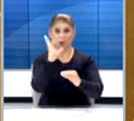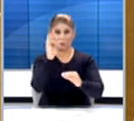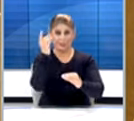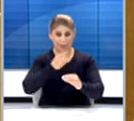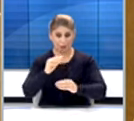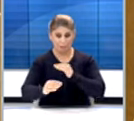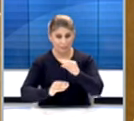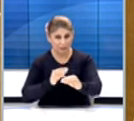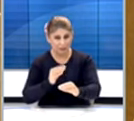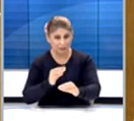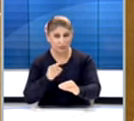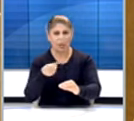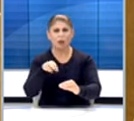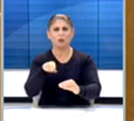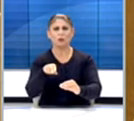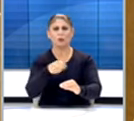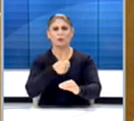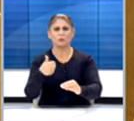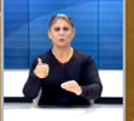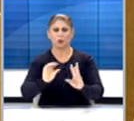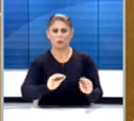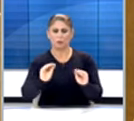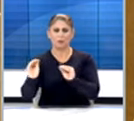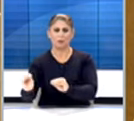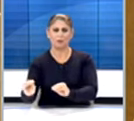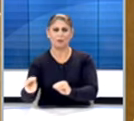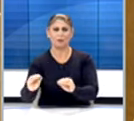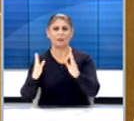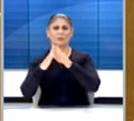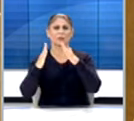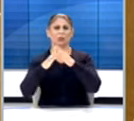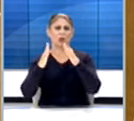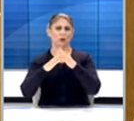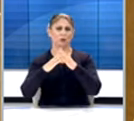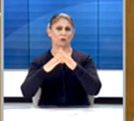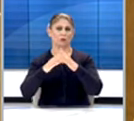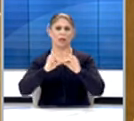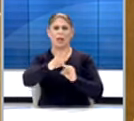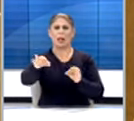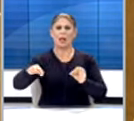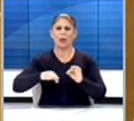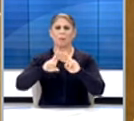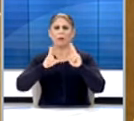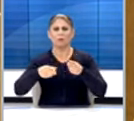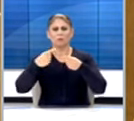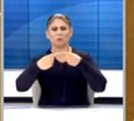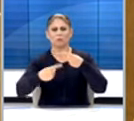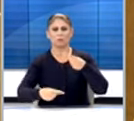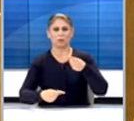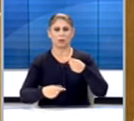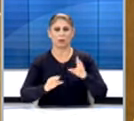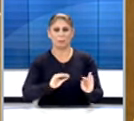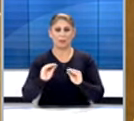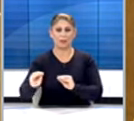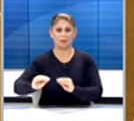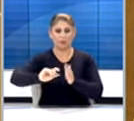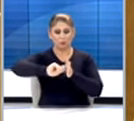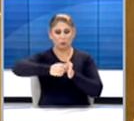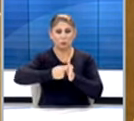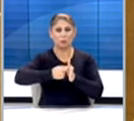αυτές αφορούν μεταβιβάσεις ακινήτων και τις μεταβιβάσεις των μπουκέτων από τις